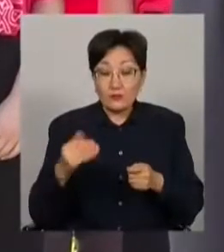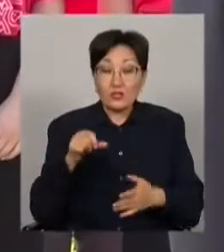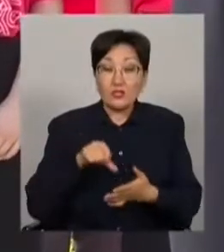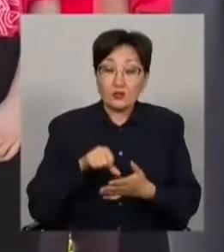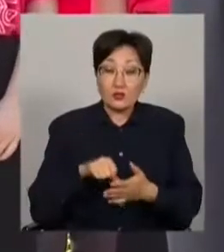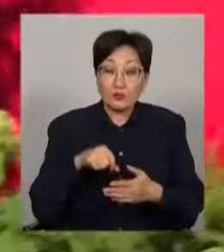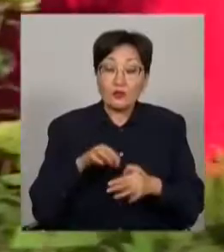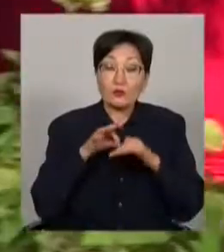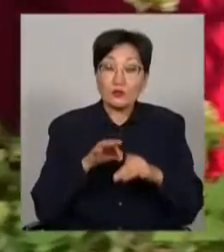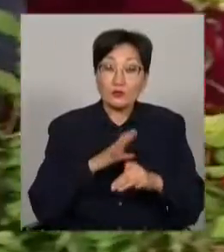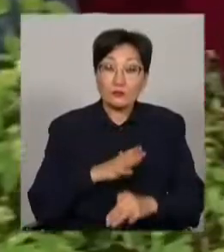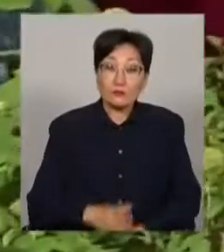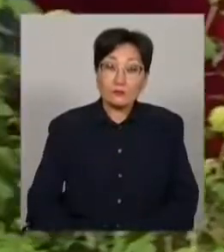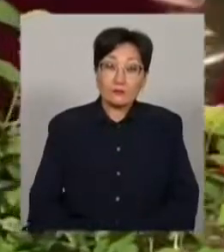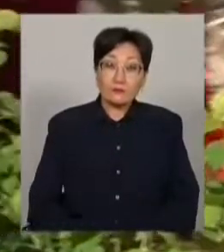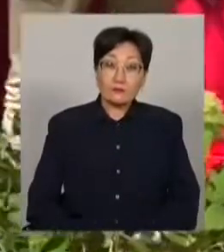қатысуымен өтті.